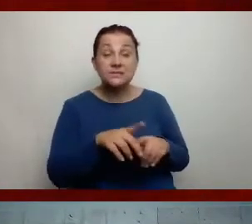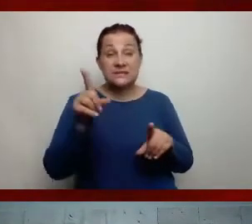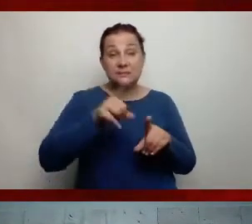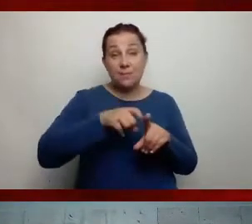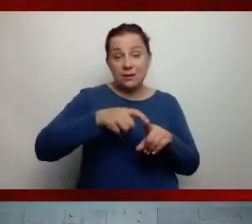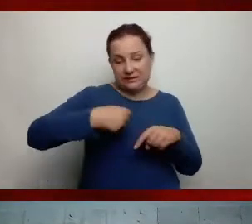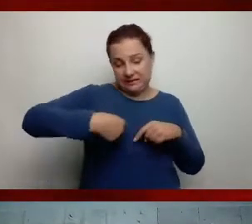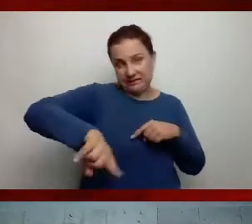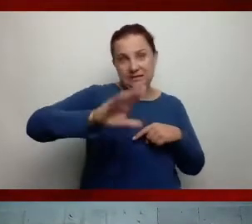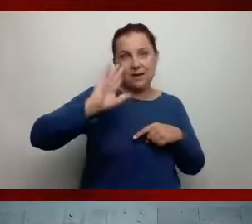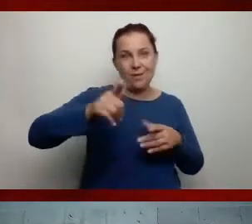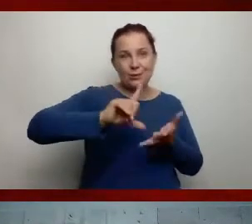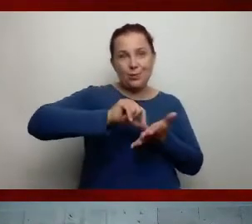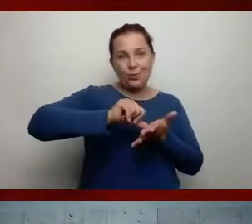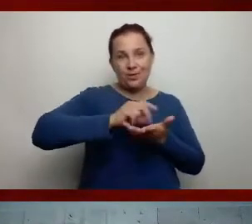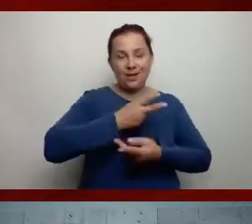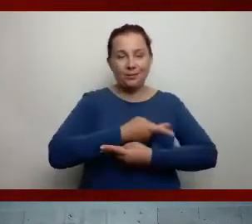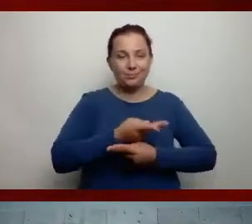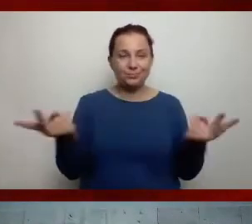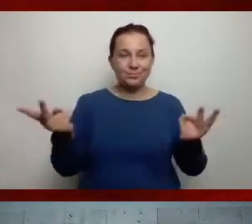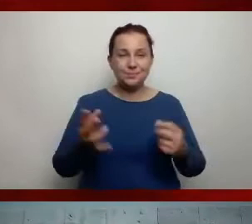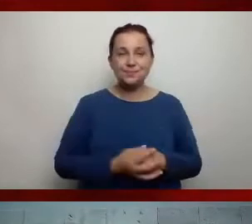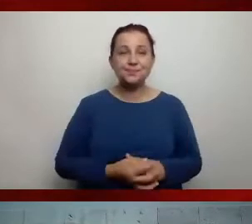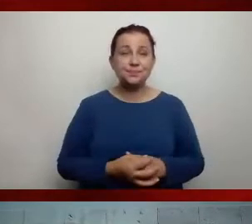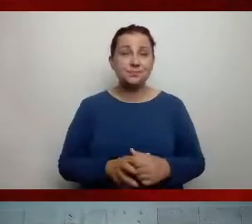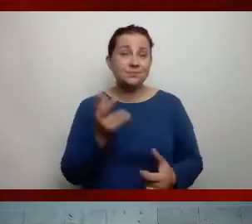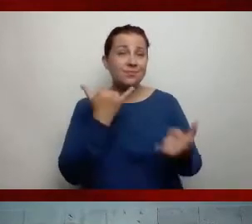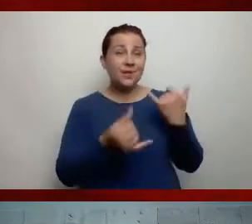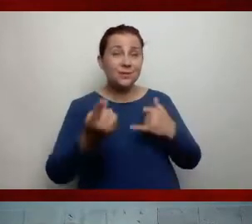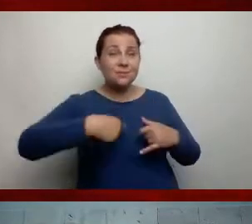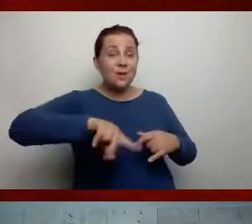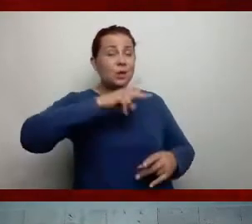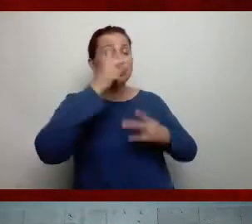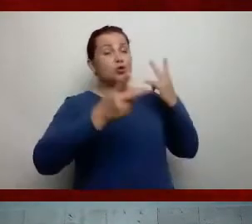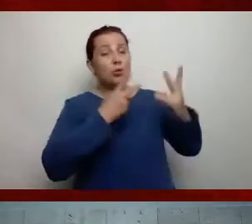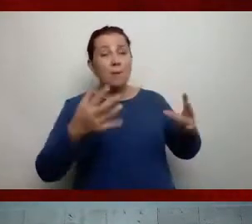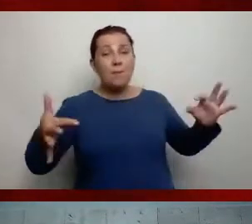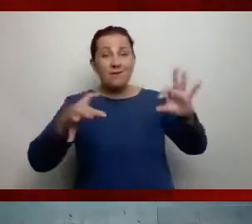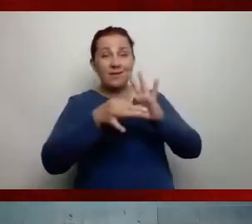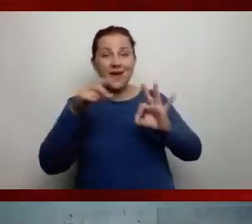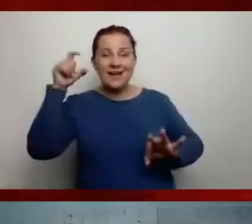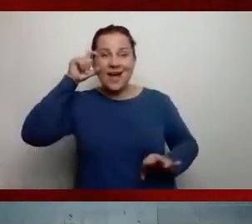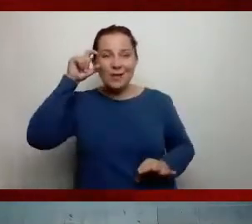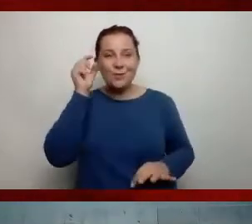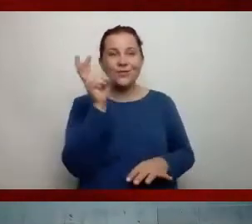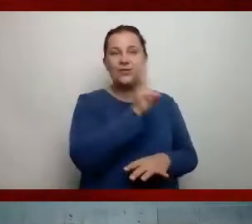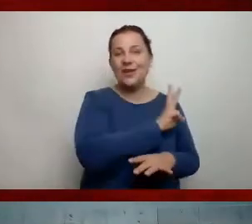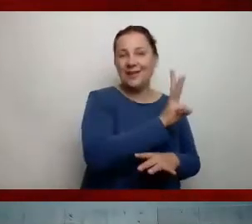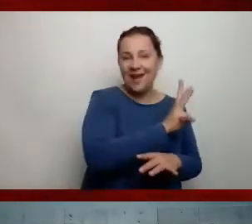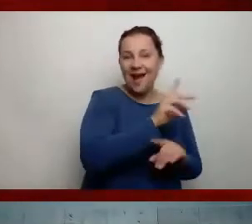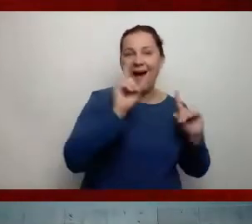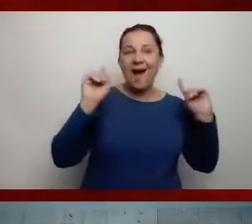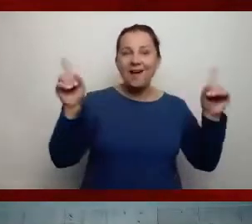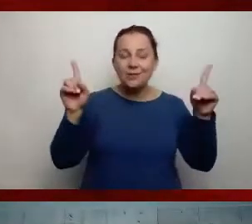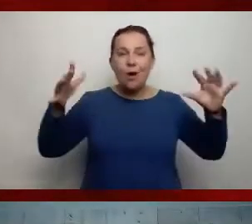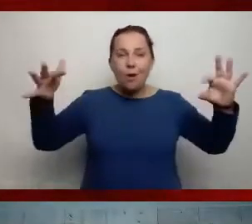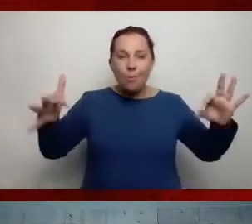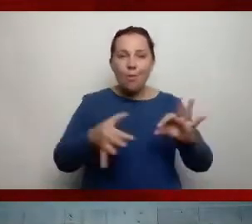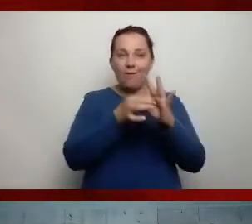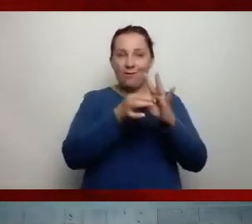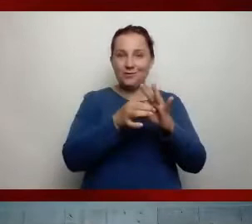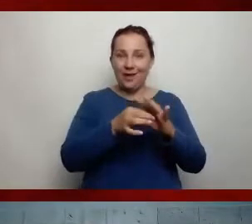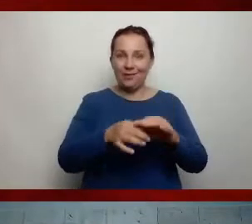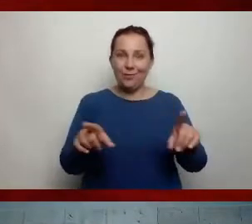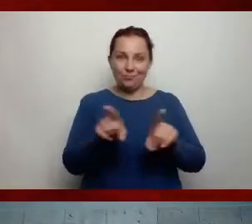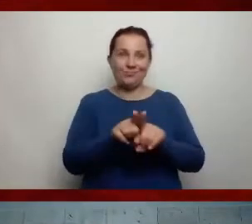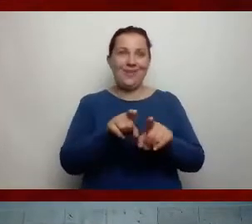ukazać płyta. Czyli taki paradoks, że jeśli szukamy powiązań między Jackiem Kaczmarskim a Witkacem, to takie powiązanie także biegnie... Trzeba